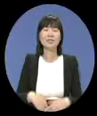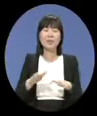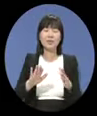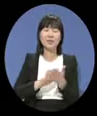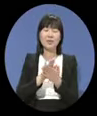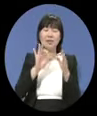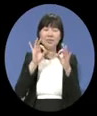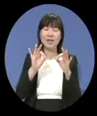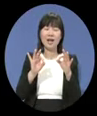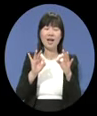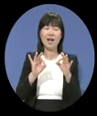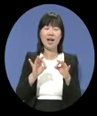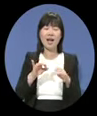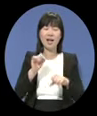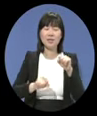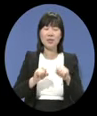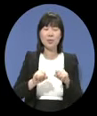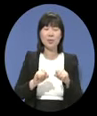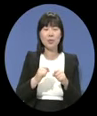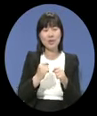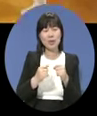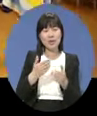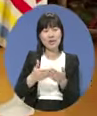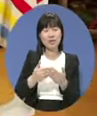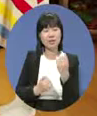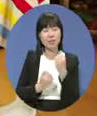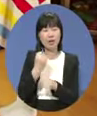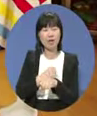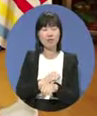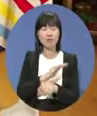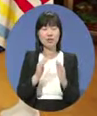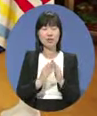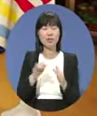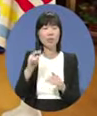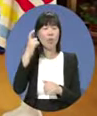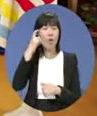오늘의 놀이는 행동으로 그림 설명하기와 우리 집의 외환잎.